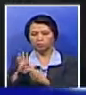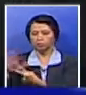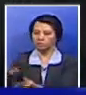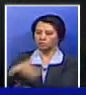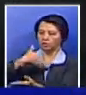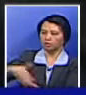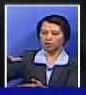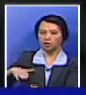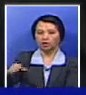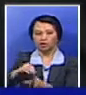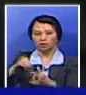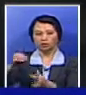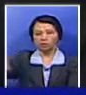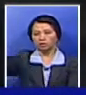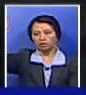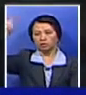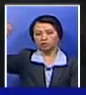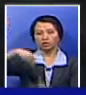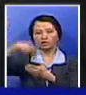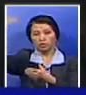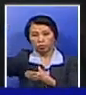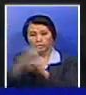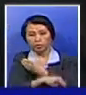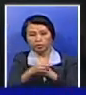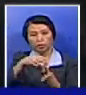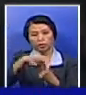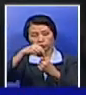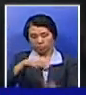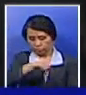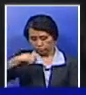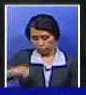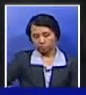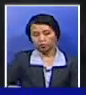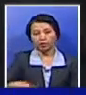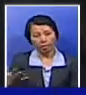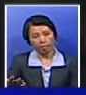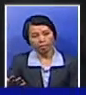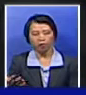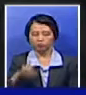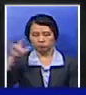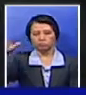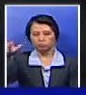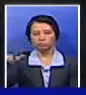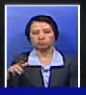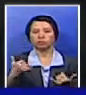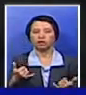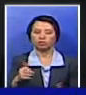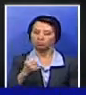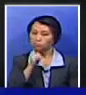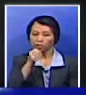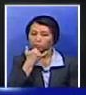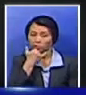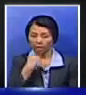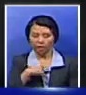ataupun membuat seminar di luar negeri, terutamanya di negeri China. Jadi, apa salahnya apabila diberikan pengiktirafan